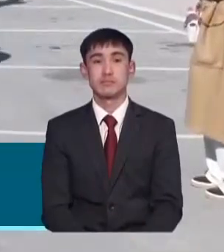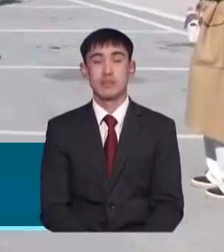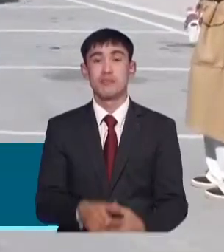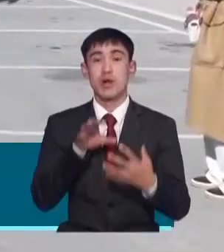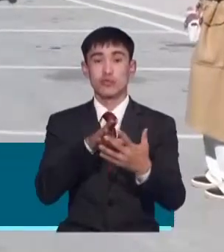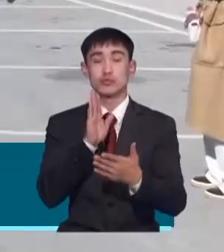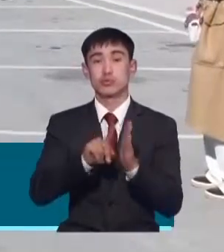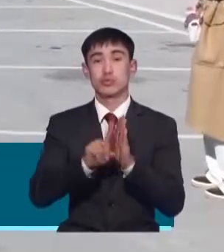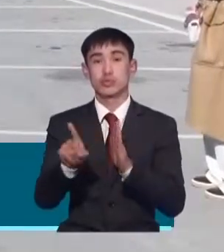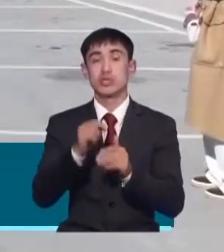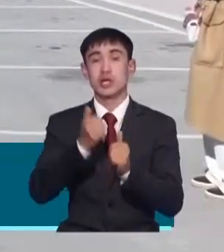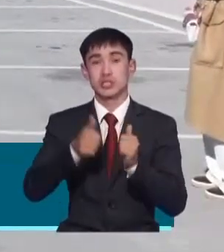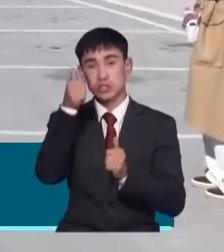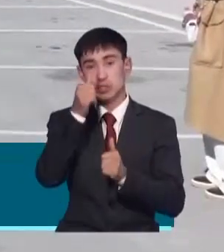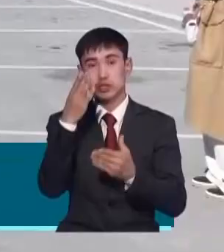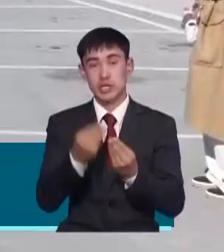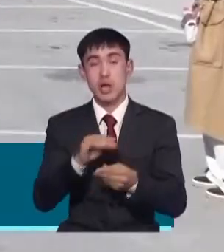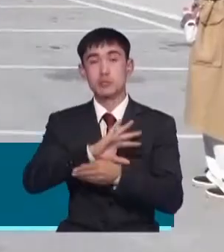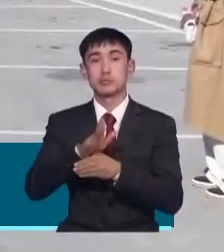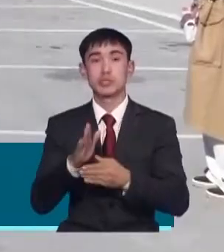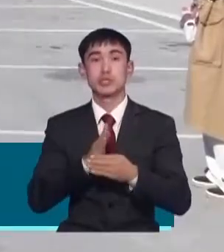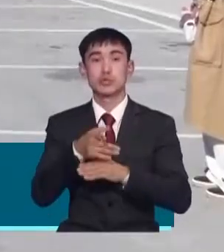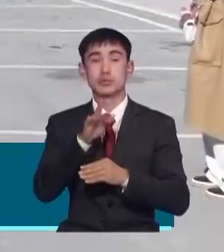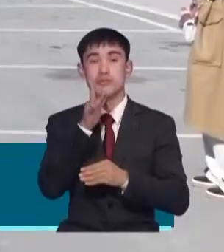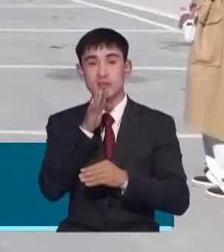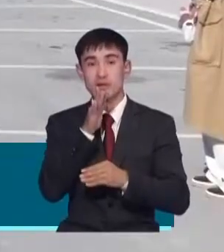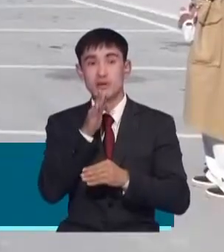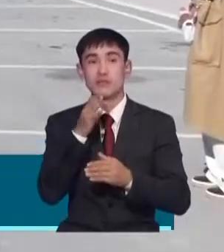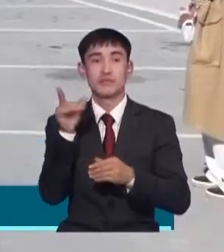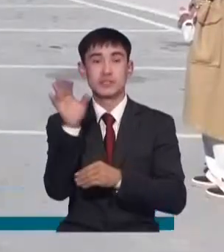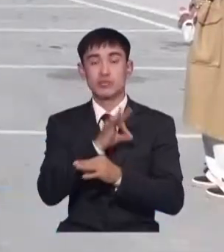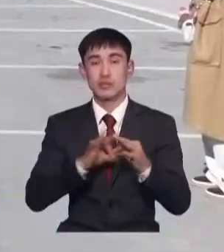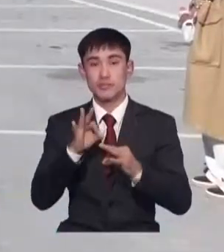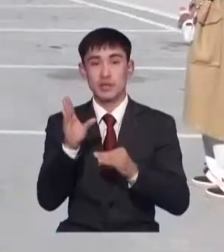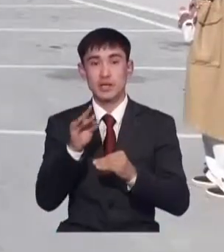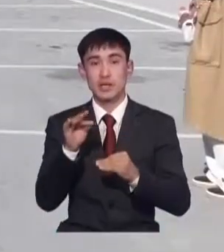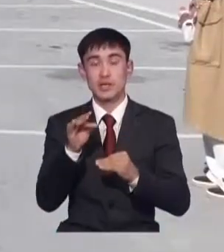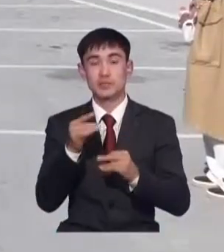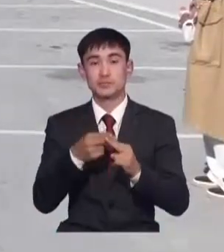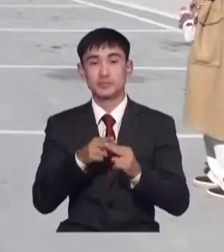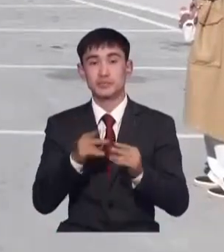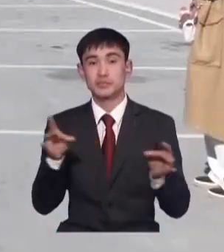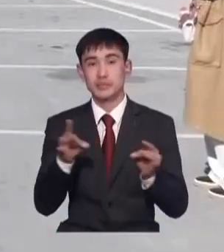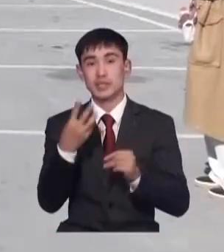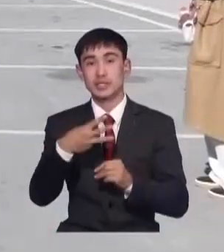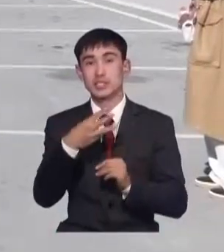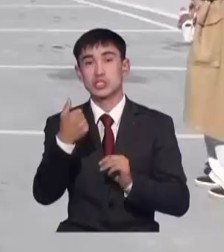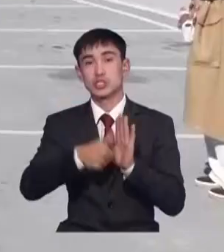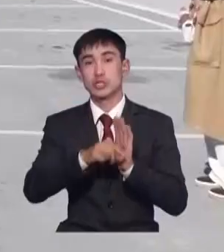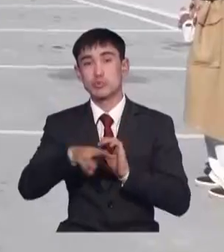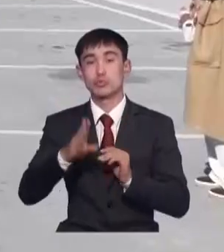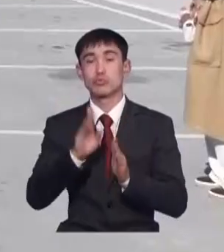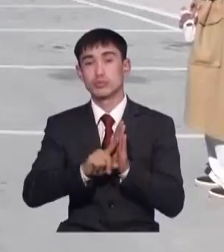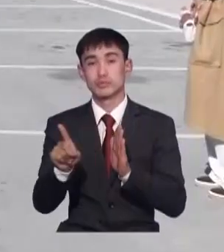Автобусы будут курсировать ежедневно, обеспечивая доступность в час пик и в течение всего дня. Рейсы планируются с интервалом в 30-60 минут, что